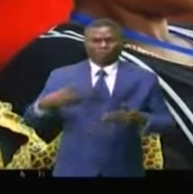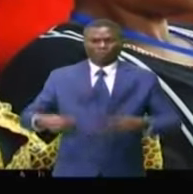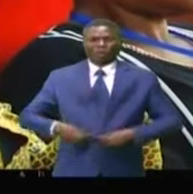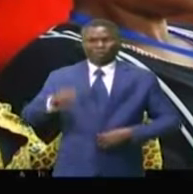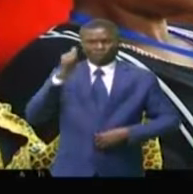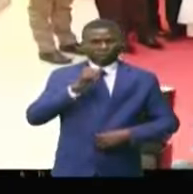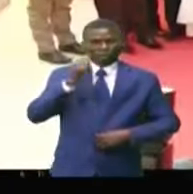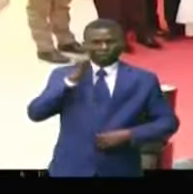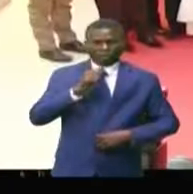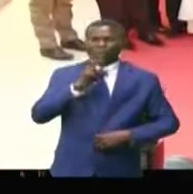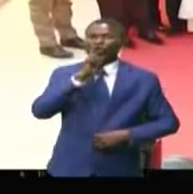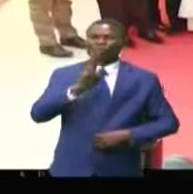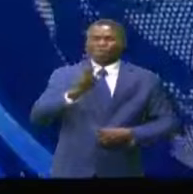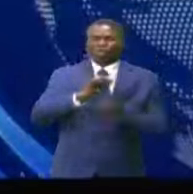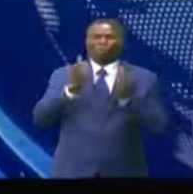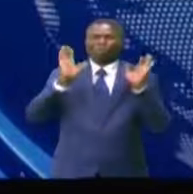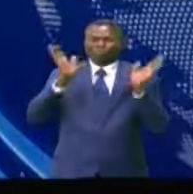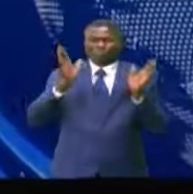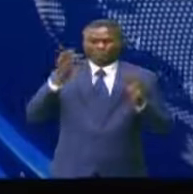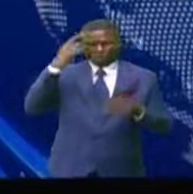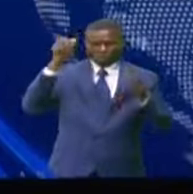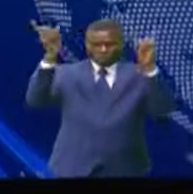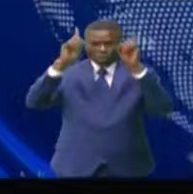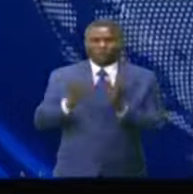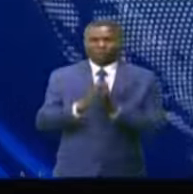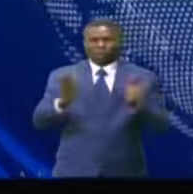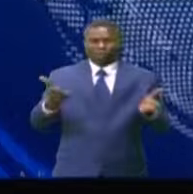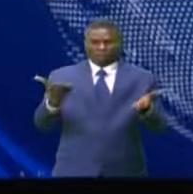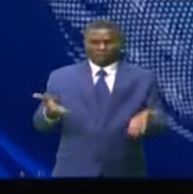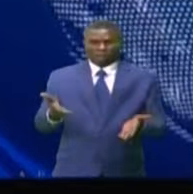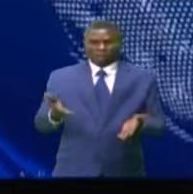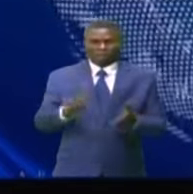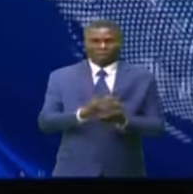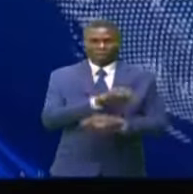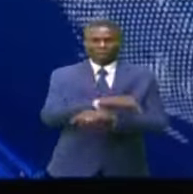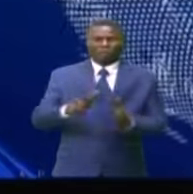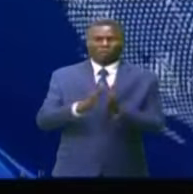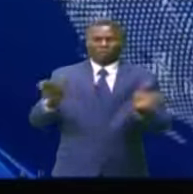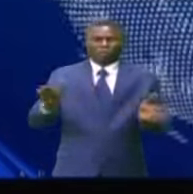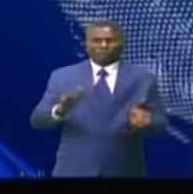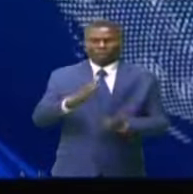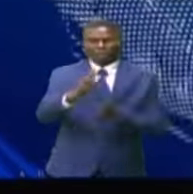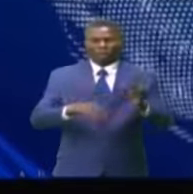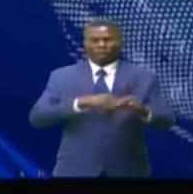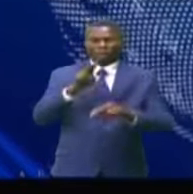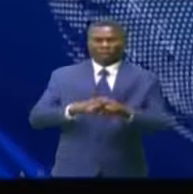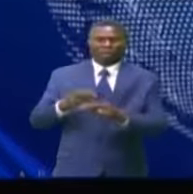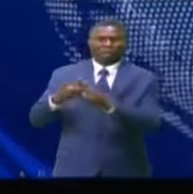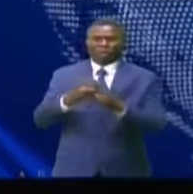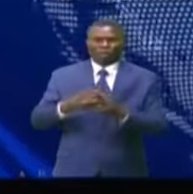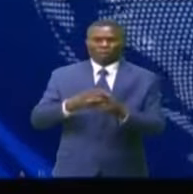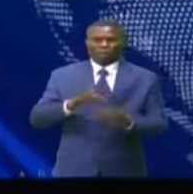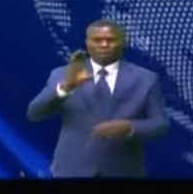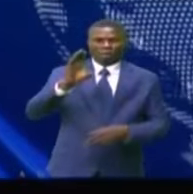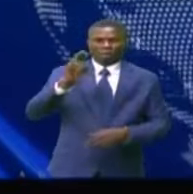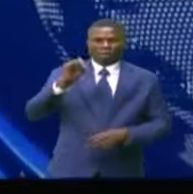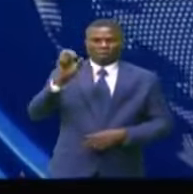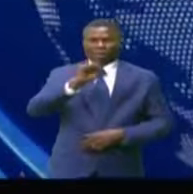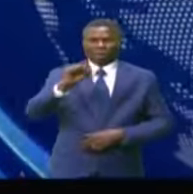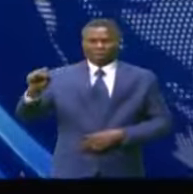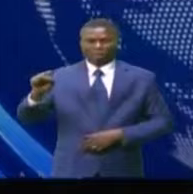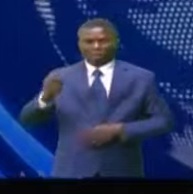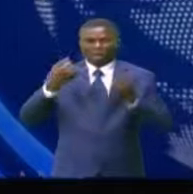filles, véritable fléau pour l'Afrique. La Direction générale de la Caisse nationale de sécurité sociale informe